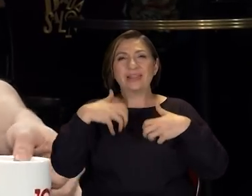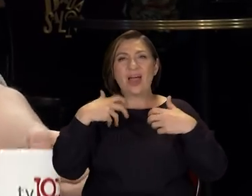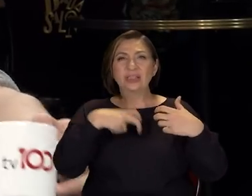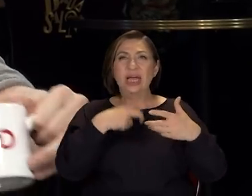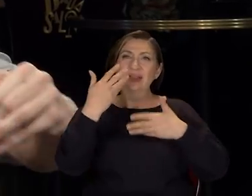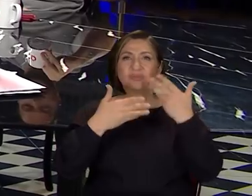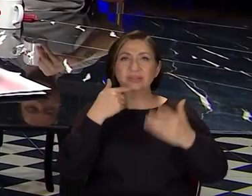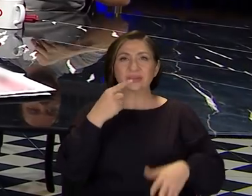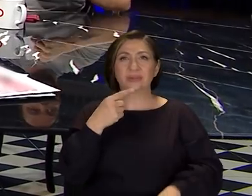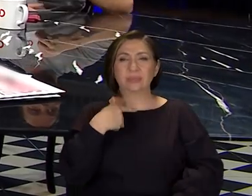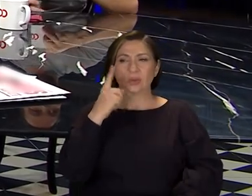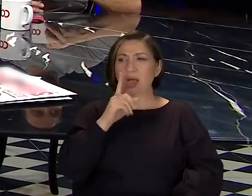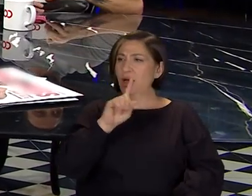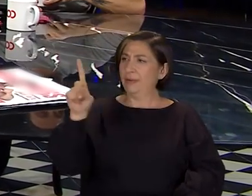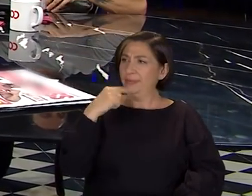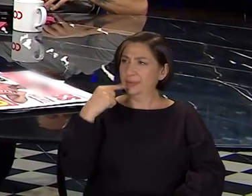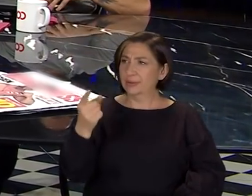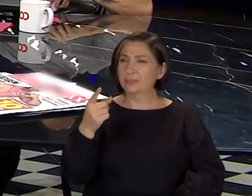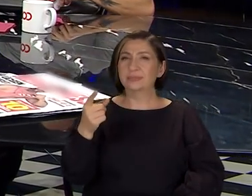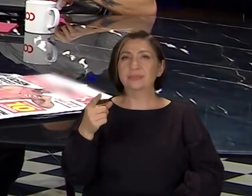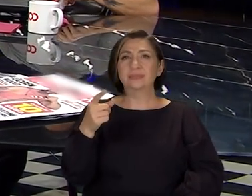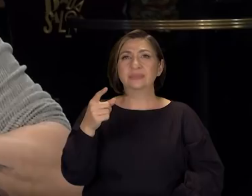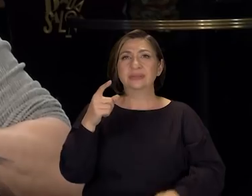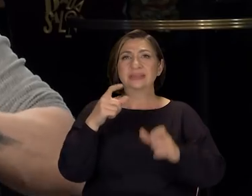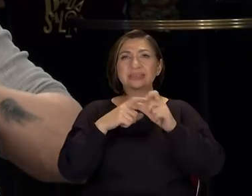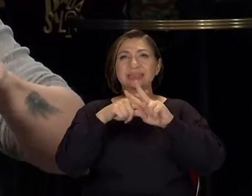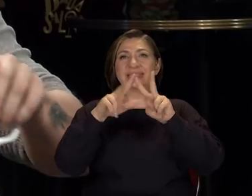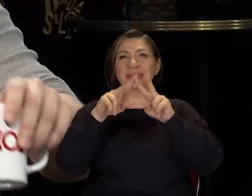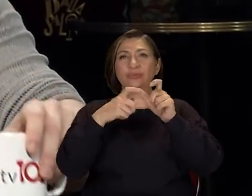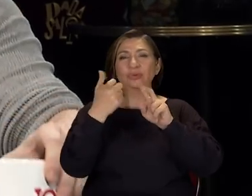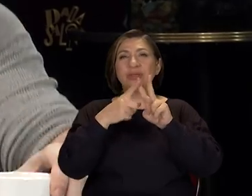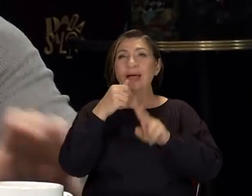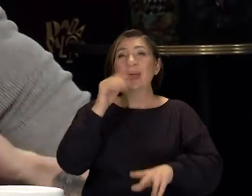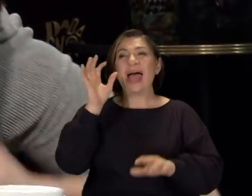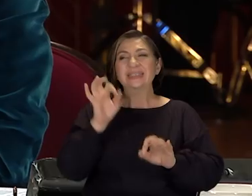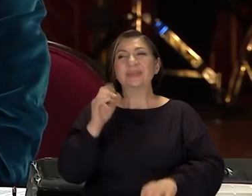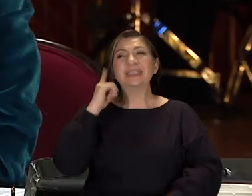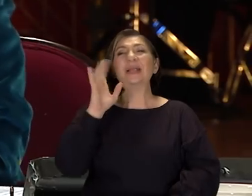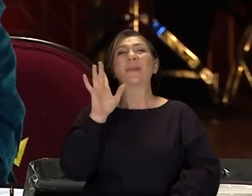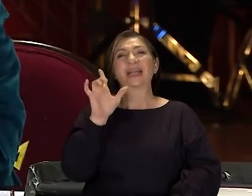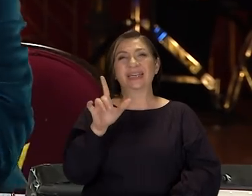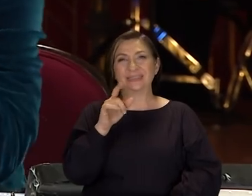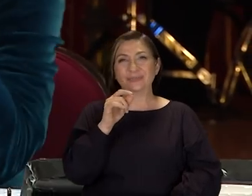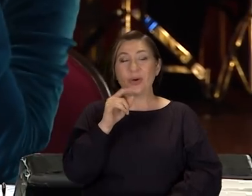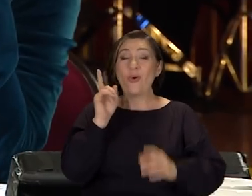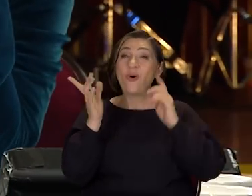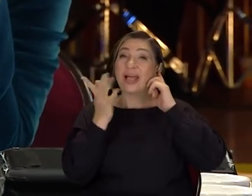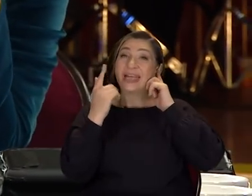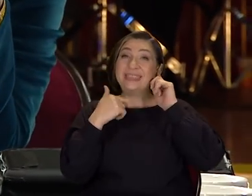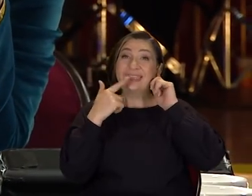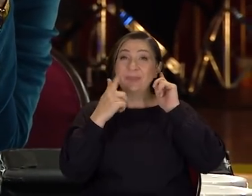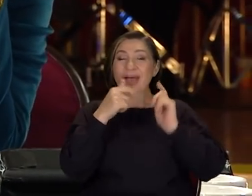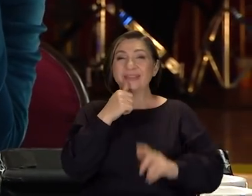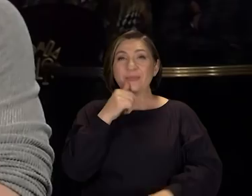dedi. Ben önce engelledim. Samsun abi de her zaman belki dinlememek lazım. Ama o kadar tatlı sonra,